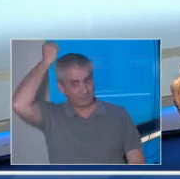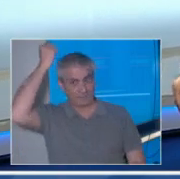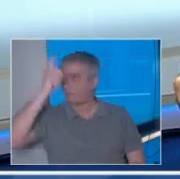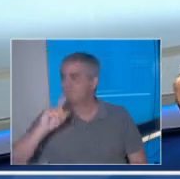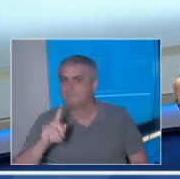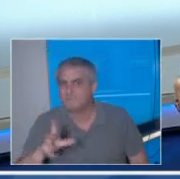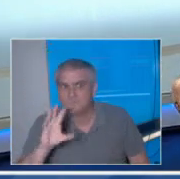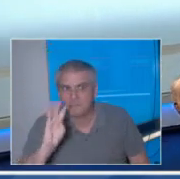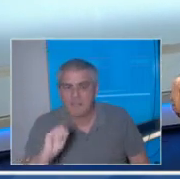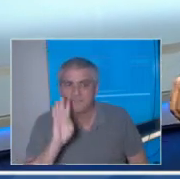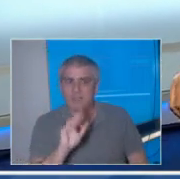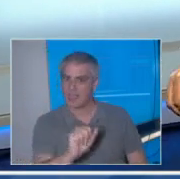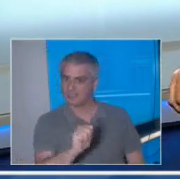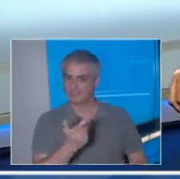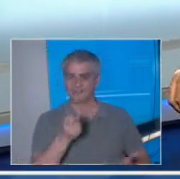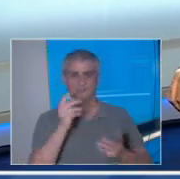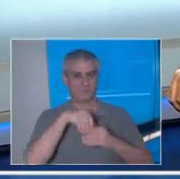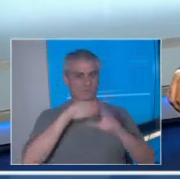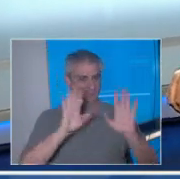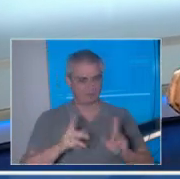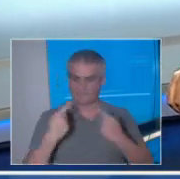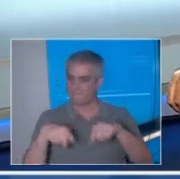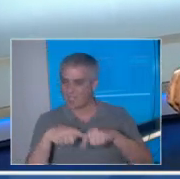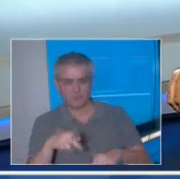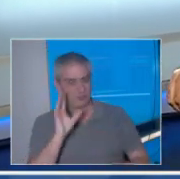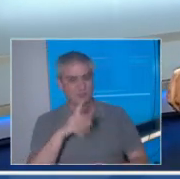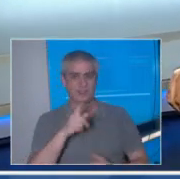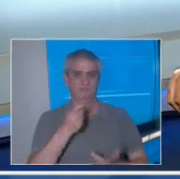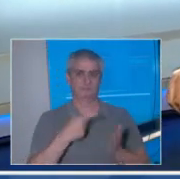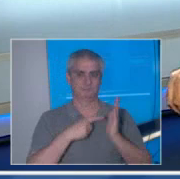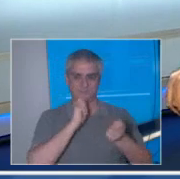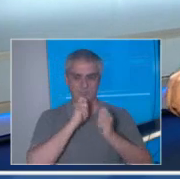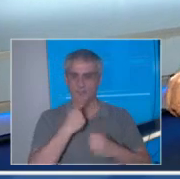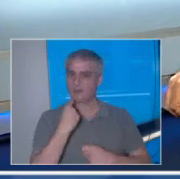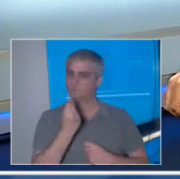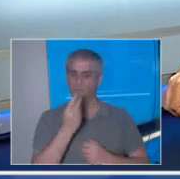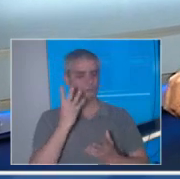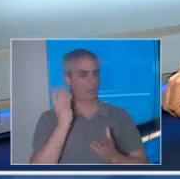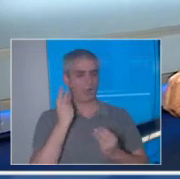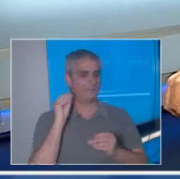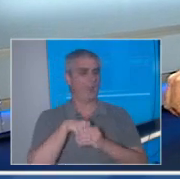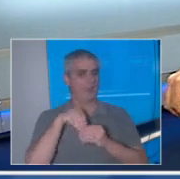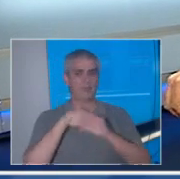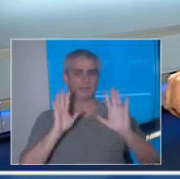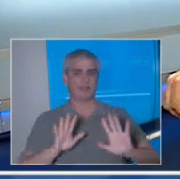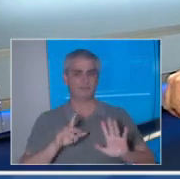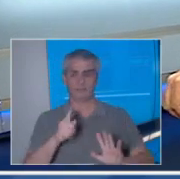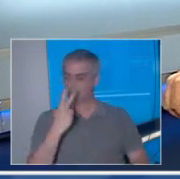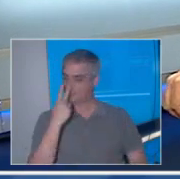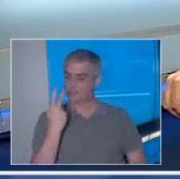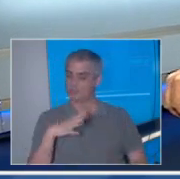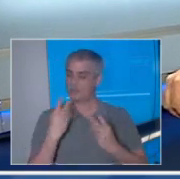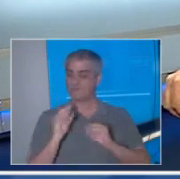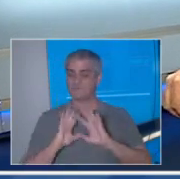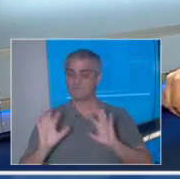מירב בן ארי. מופיע הרבה בטלוויזיה, גם בוועדות, גם כשמראיינים אותם. להגיד למישהו שמופיע הרבה בטלוויזיה, נכון. אתה נראה יותר